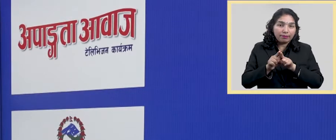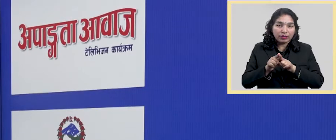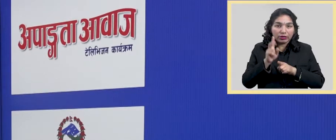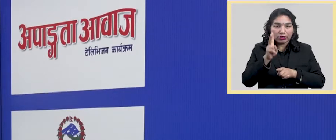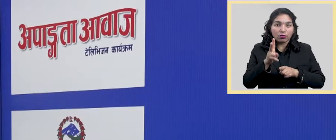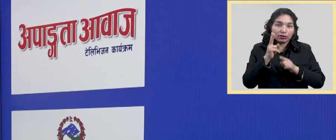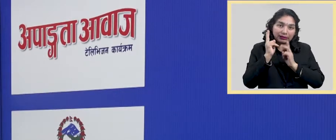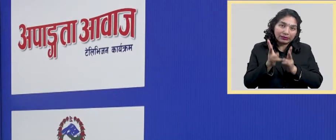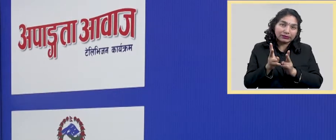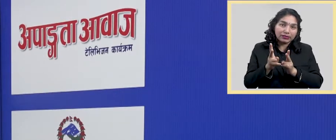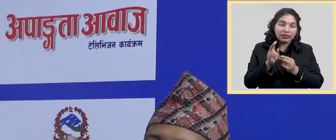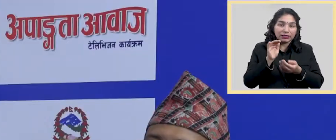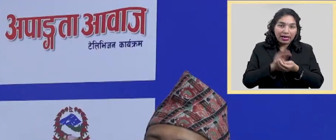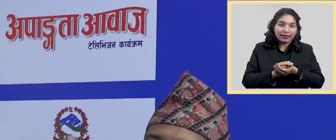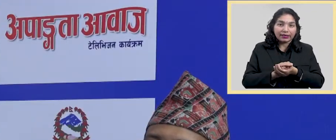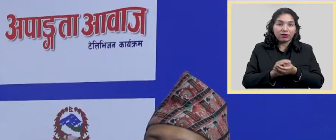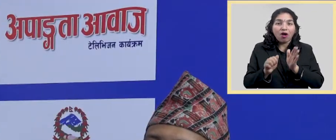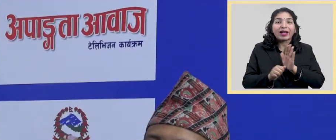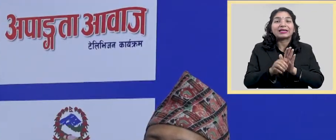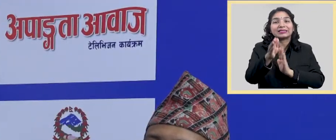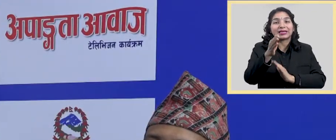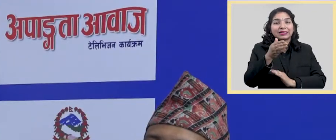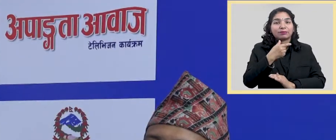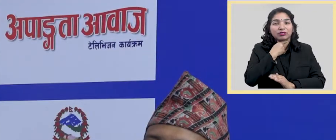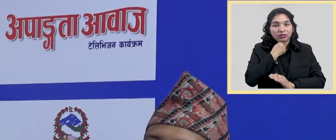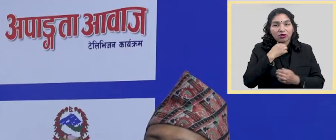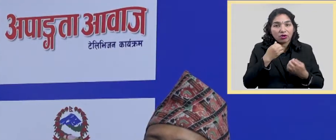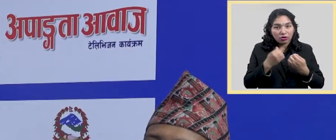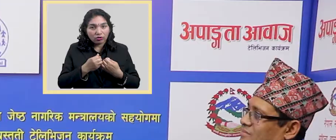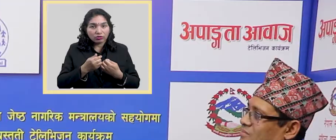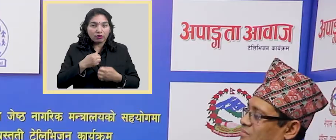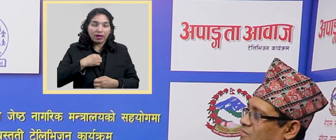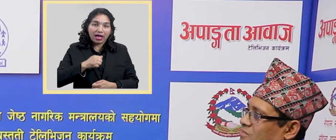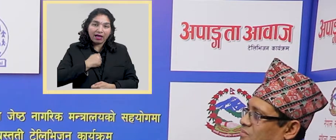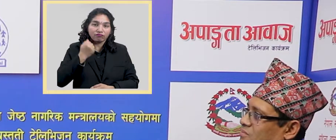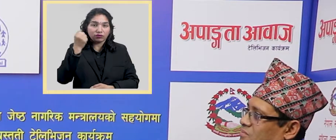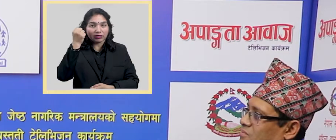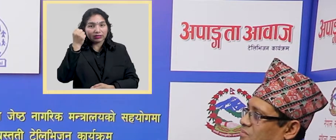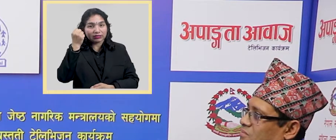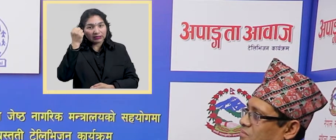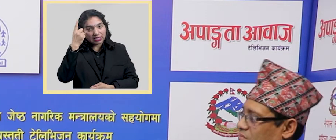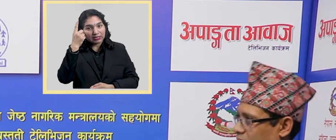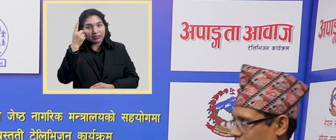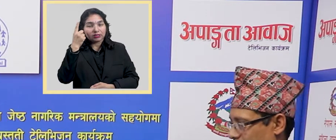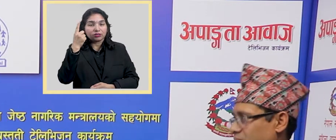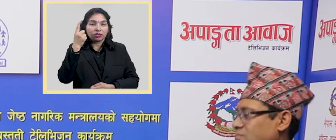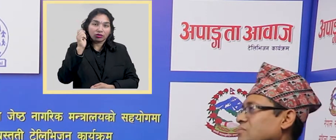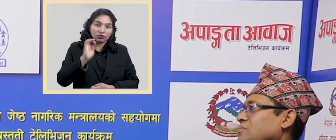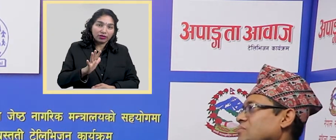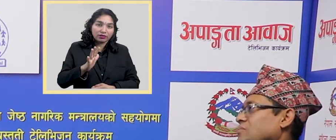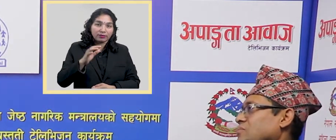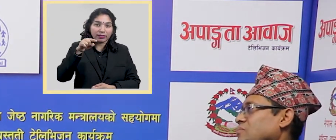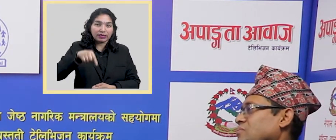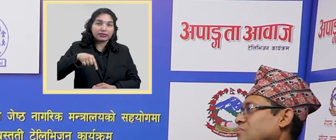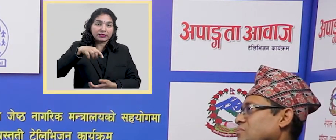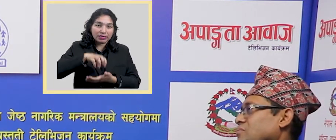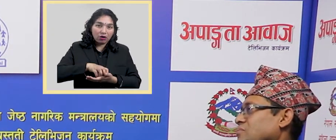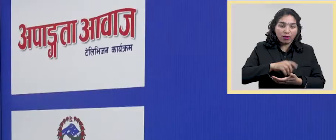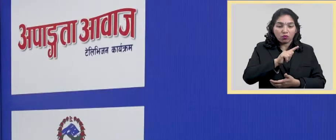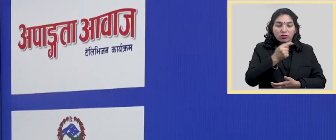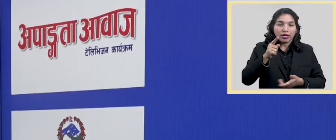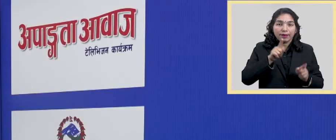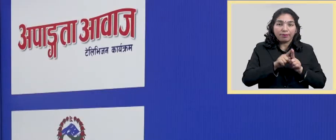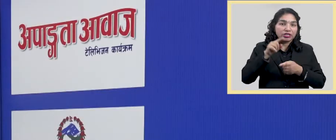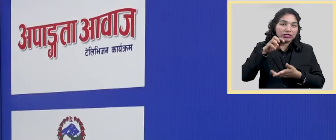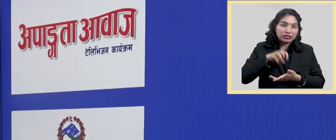पनि त्यो कायम राखेर म अगाडि बढ्ने वचनबद्ध व्यक्त गर्न चाहन्छु। मैले आफूले जानेसम्म बुझेसम्म यस ठाउँमा